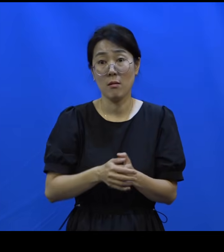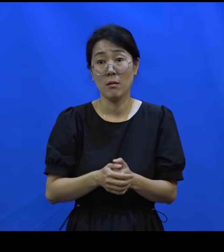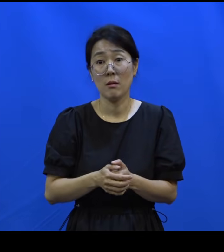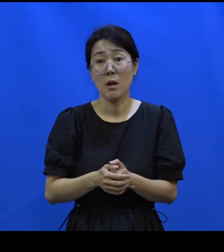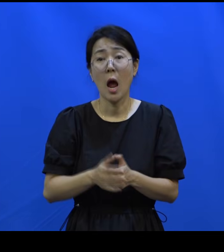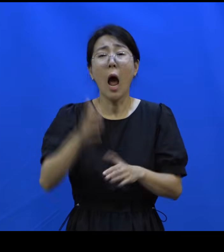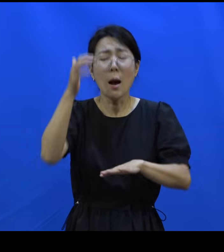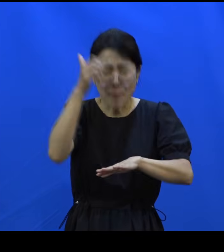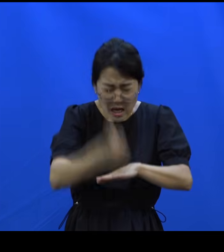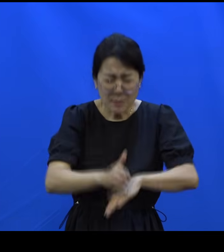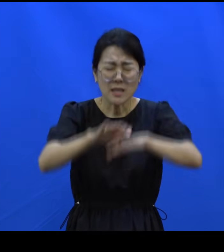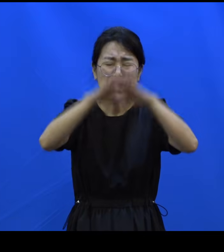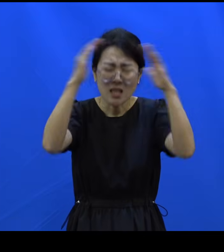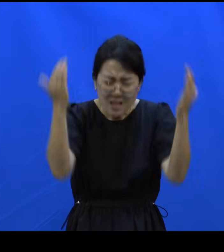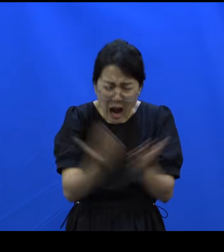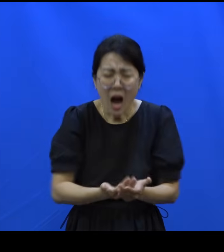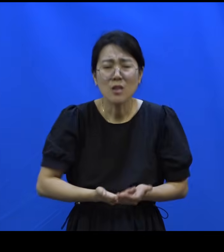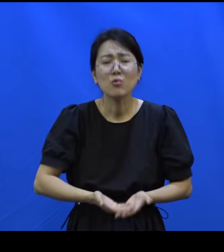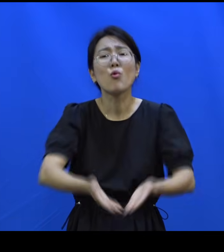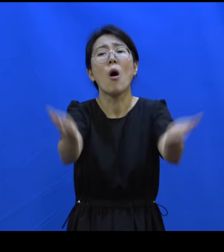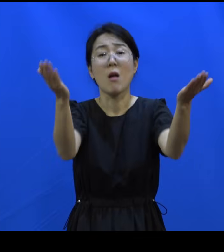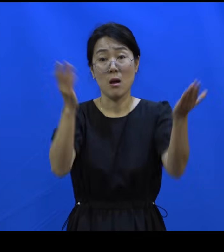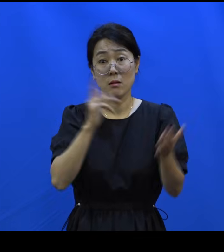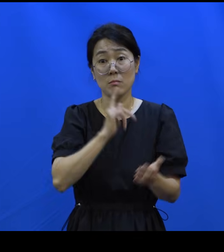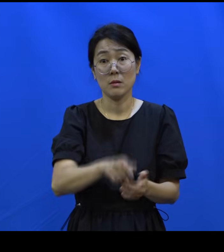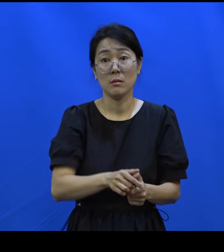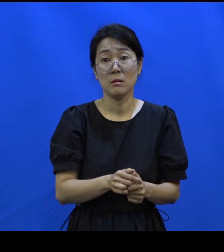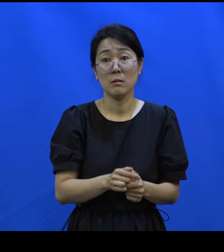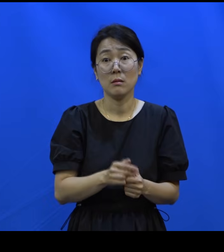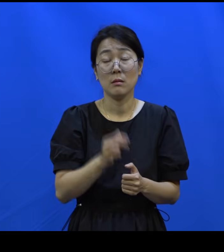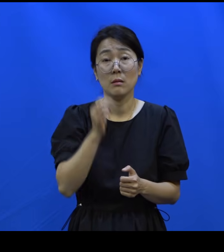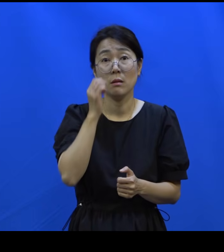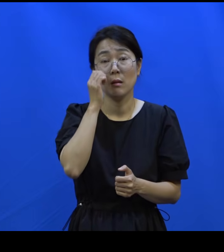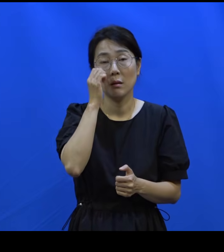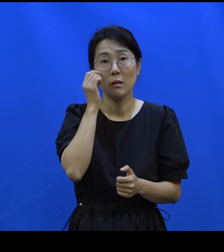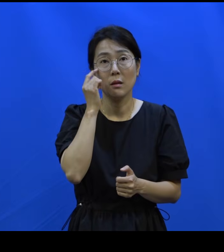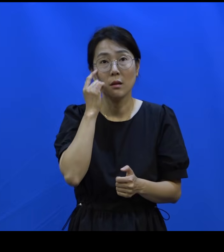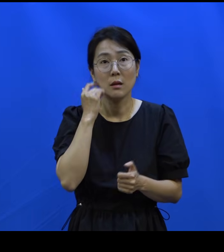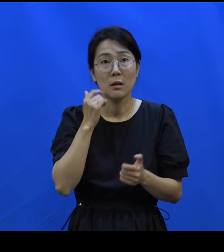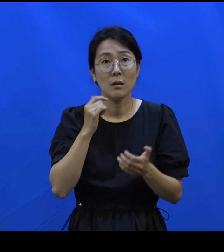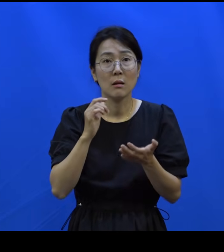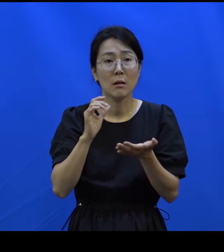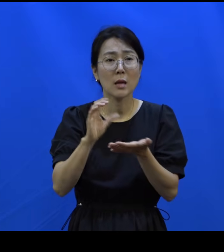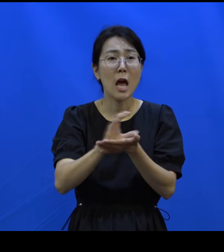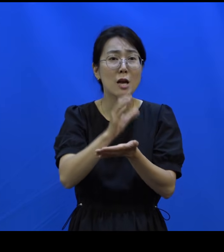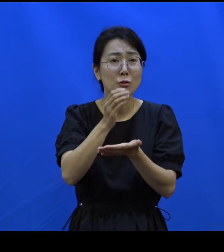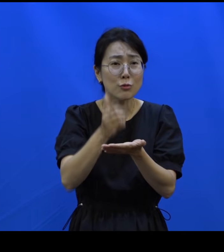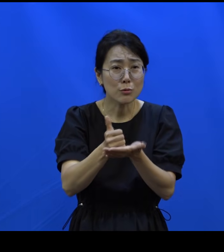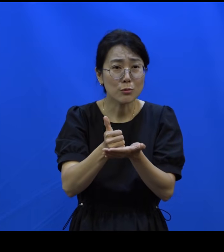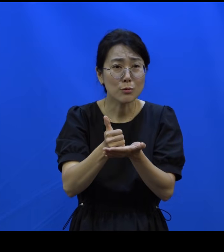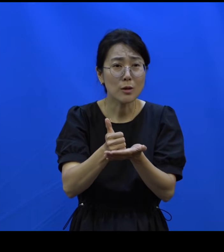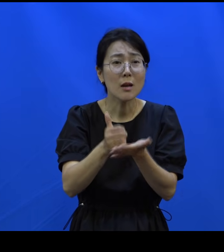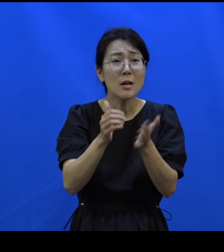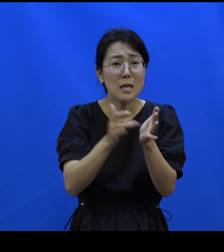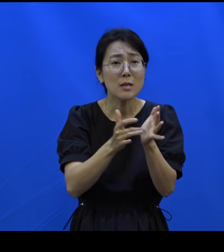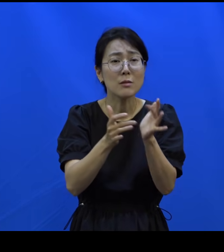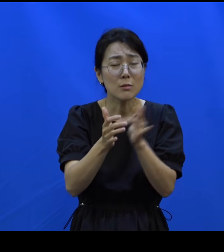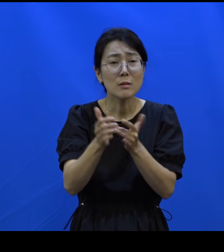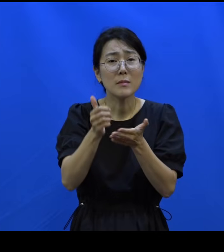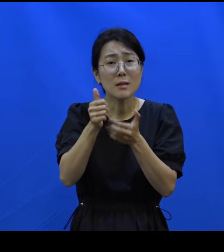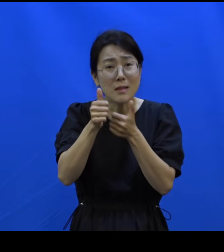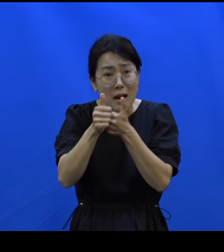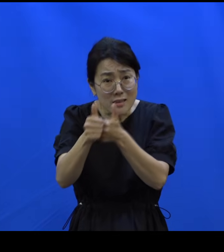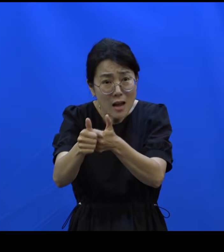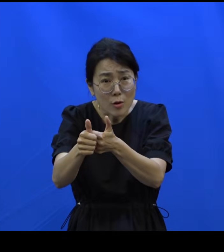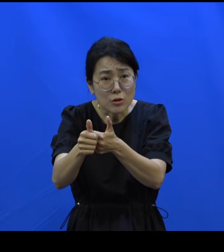있는 것까지도 내어놓으라는 거예요. 당시 그리스도를 따른다는 것은 이처럼 자신이 가지고 자기의 기득권을